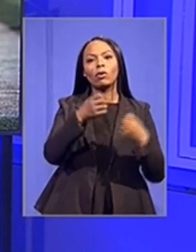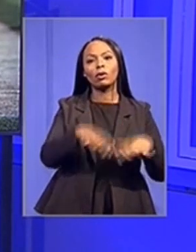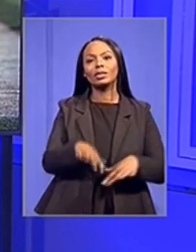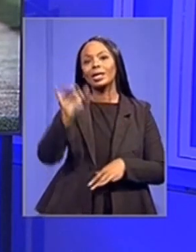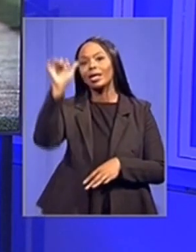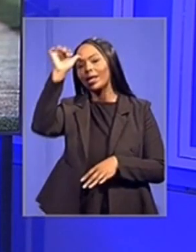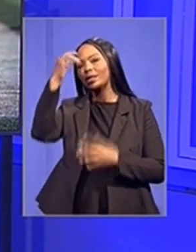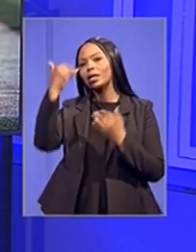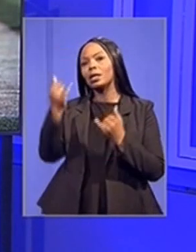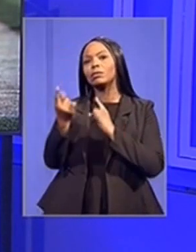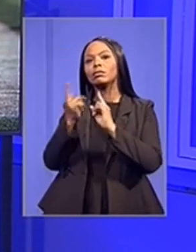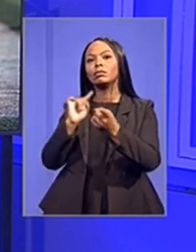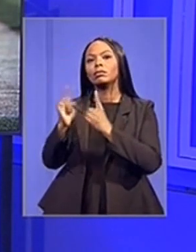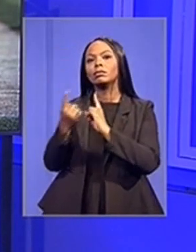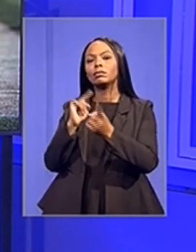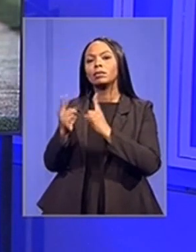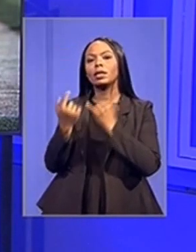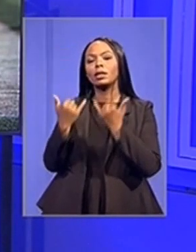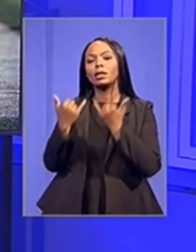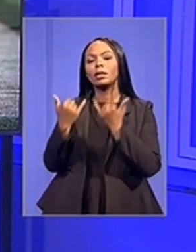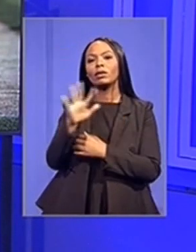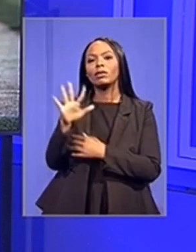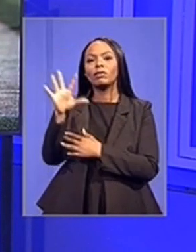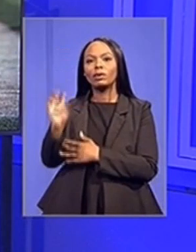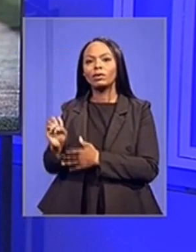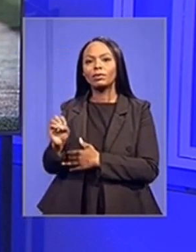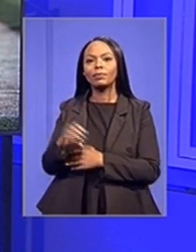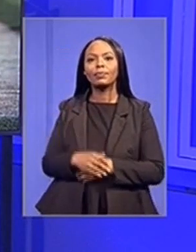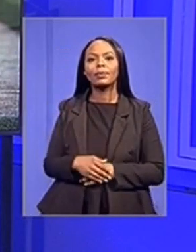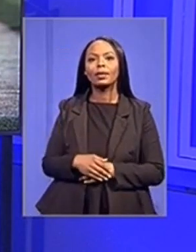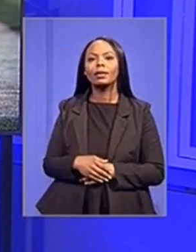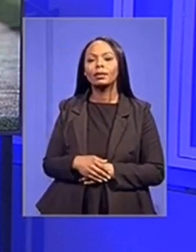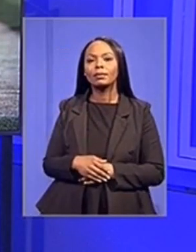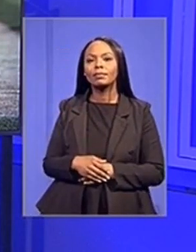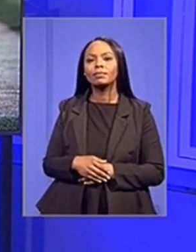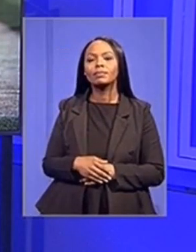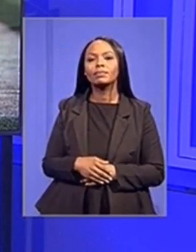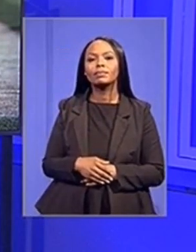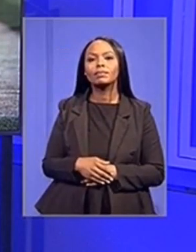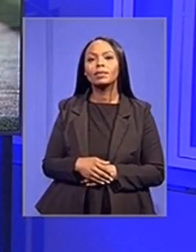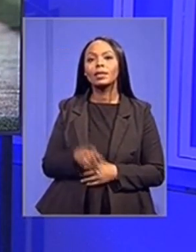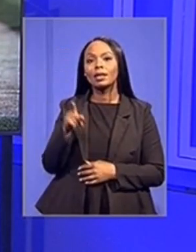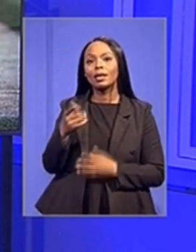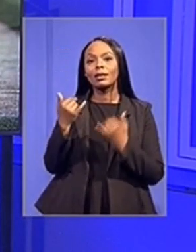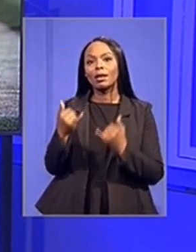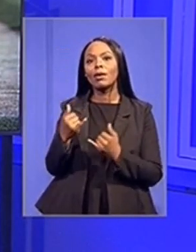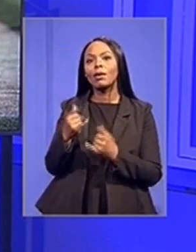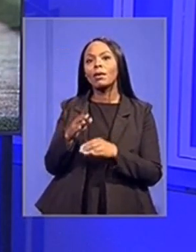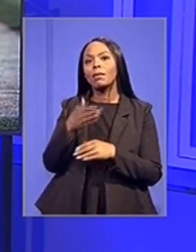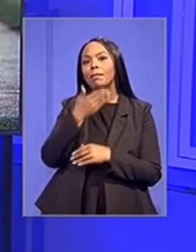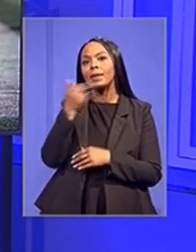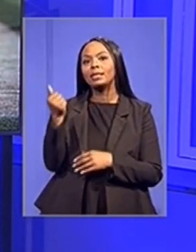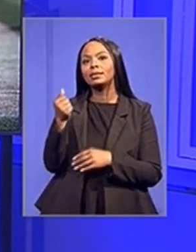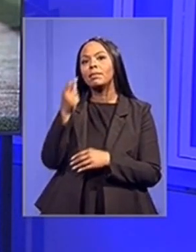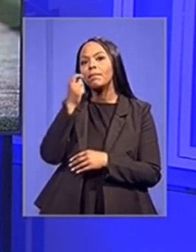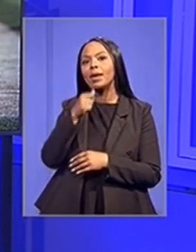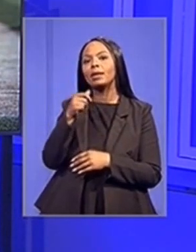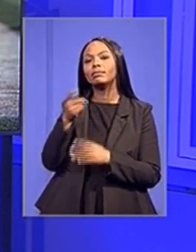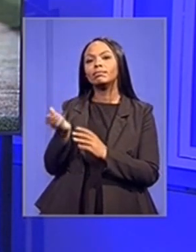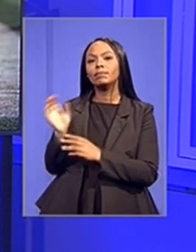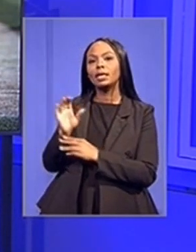e beile mokolokotwane wa dirane tse 350 kapa 305. Batsman e bulang papadi ya di-Proteas le Eden